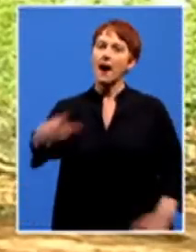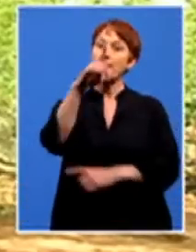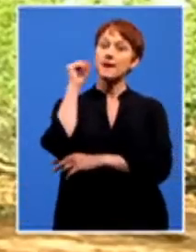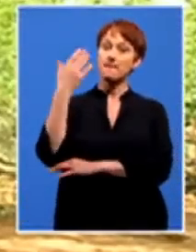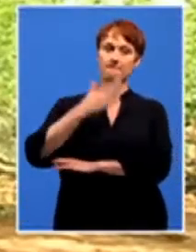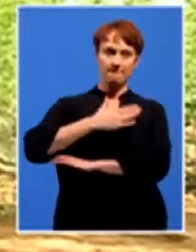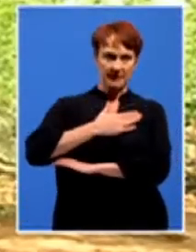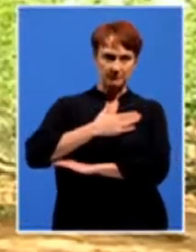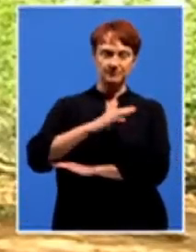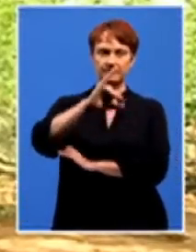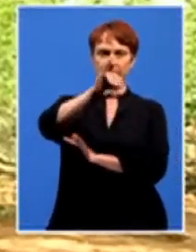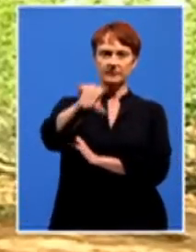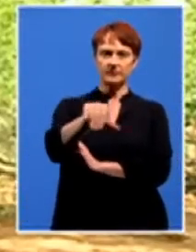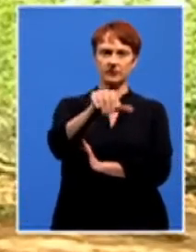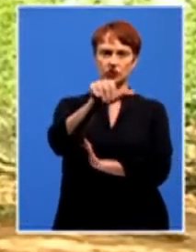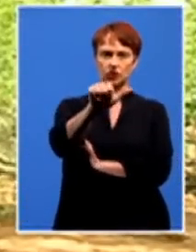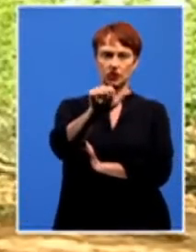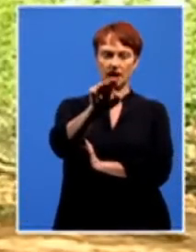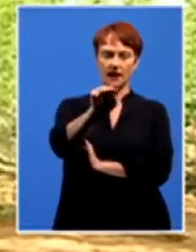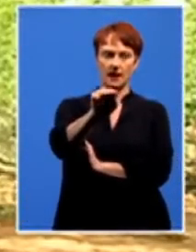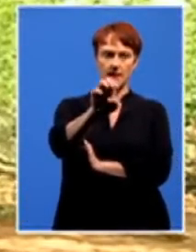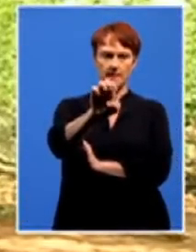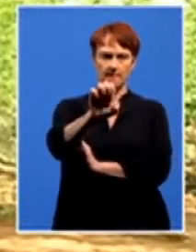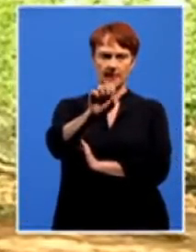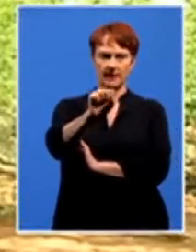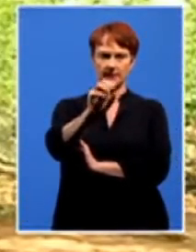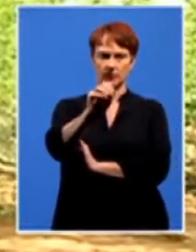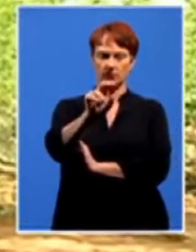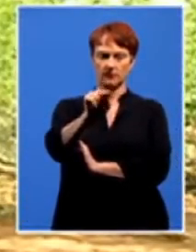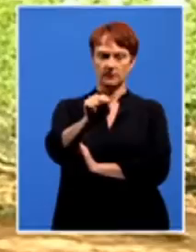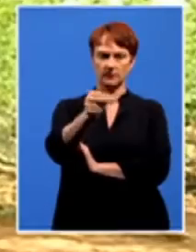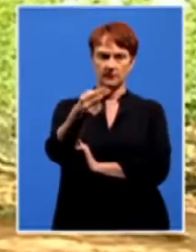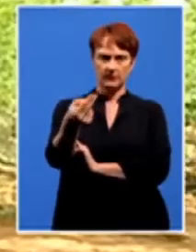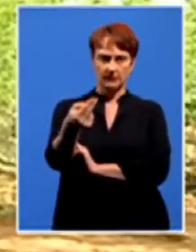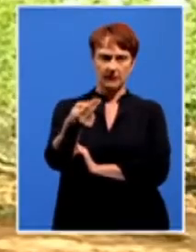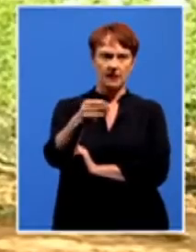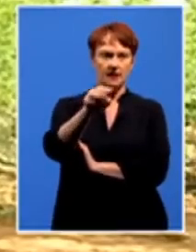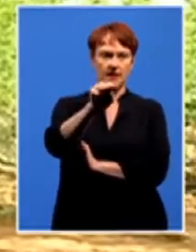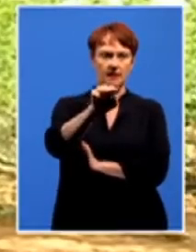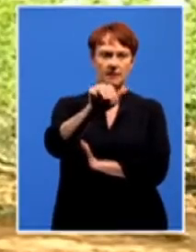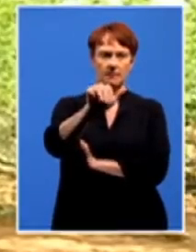mana swihlangi ra vuhlangi emebvenula